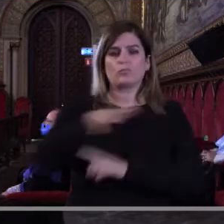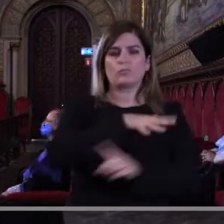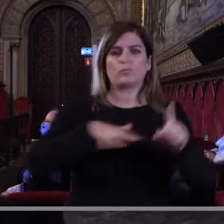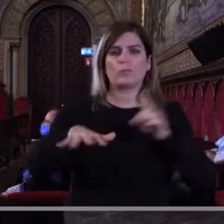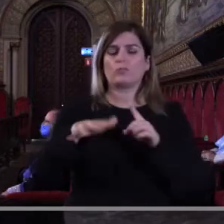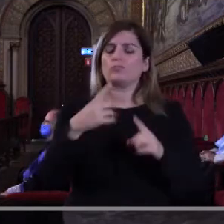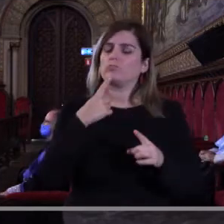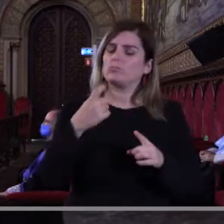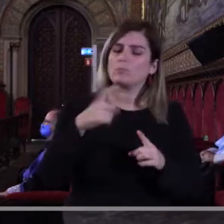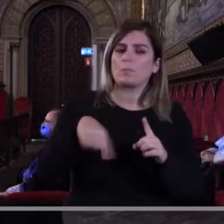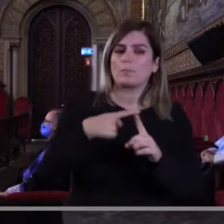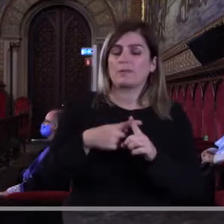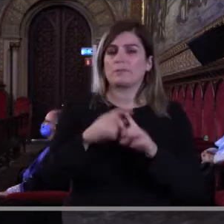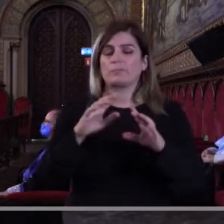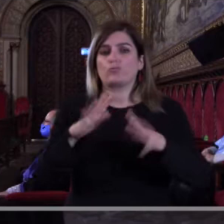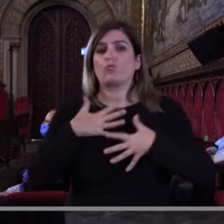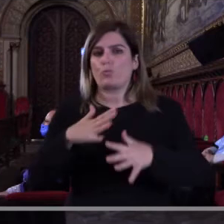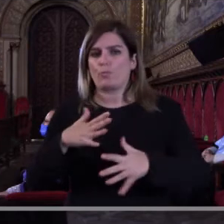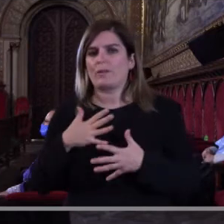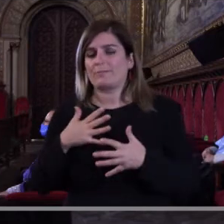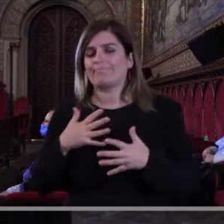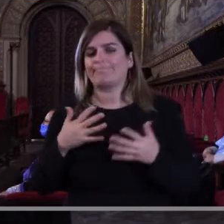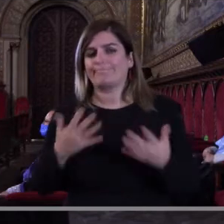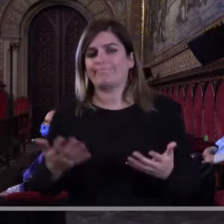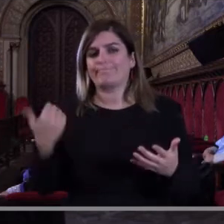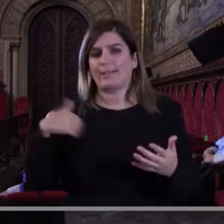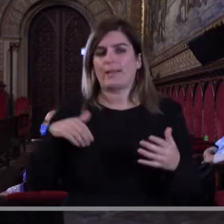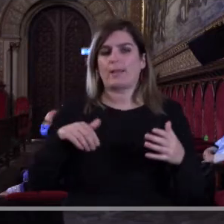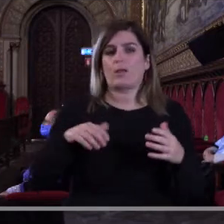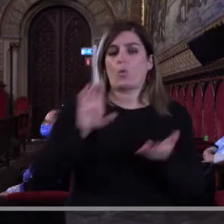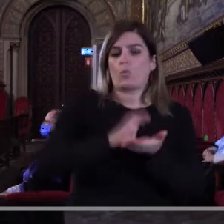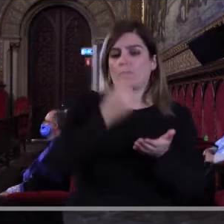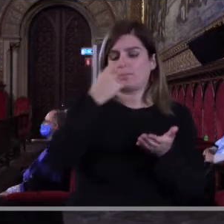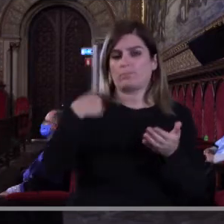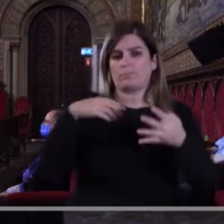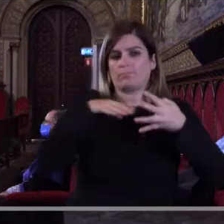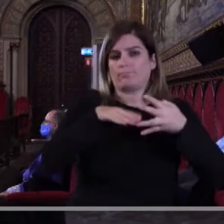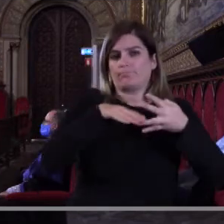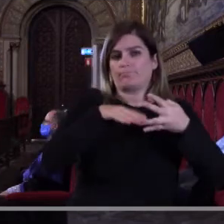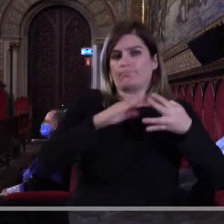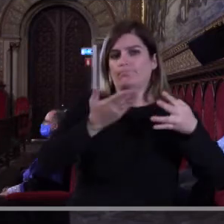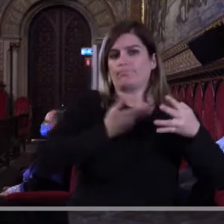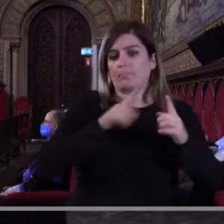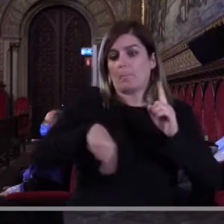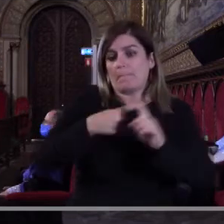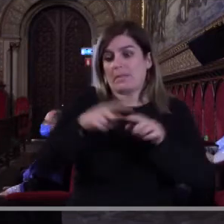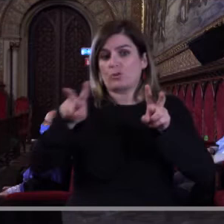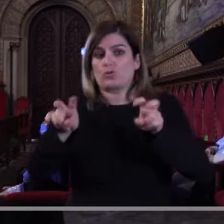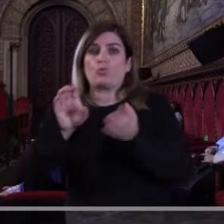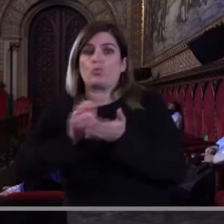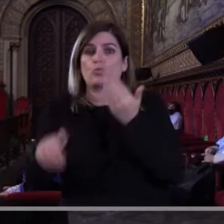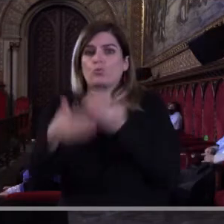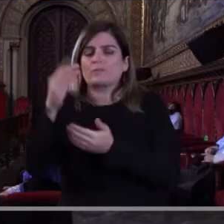i imprevist com el que ha presidit el segon semestre del curs i que continua present en l'inici del nou